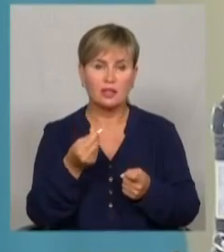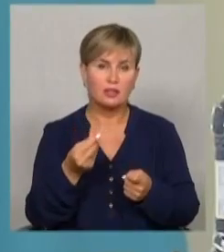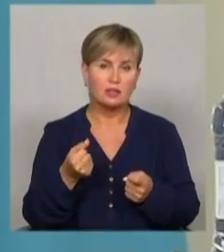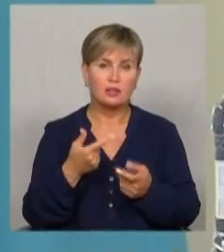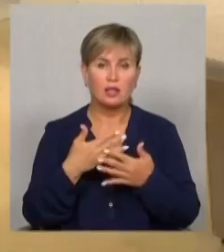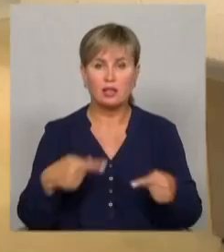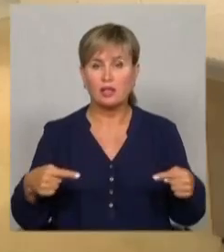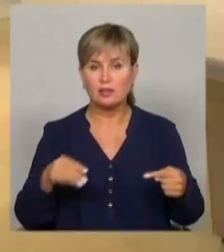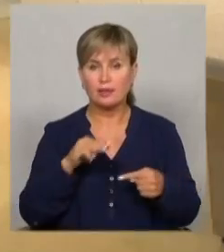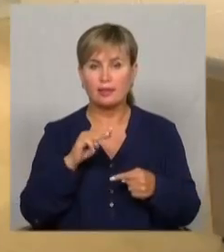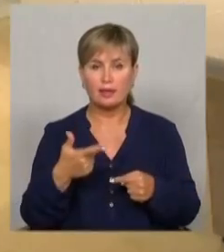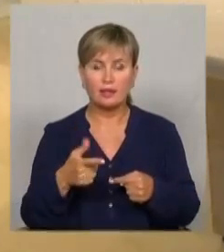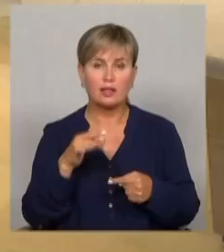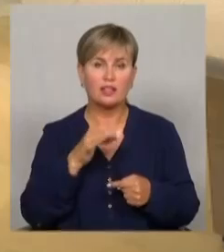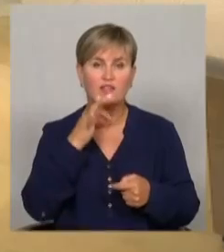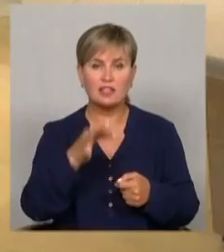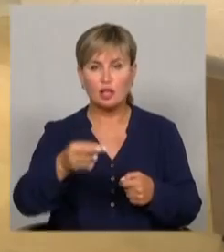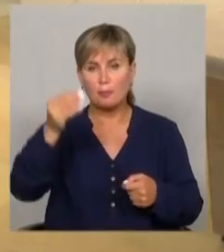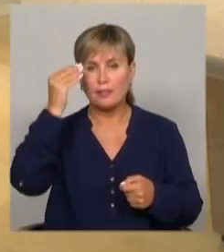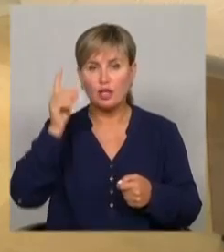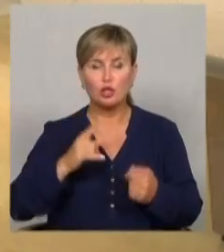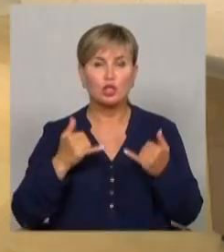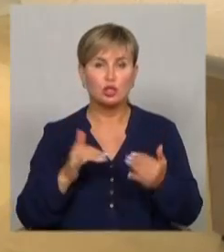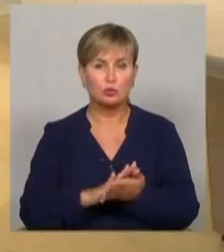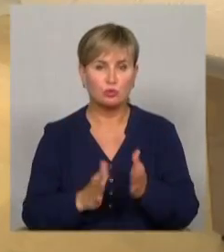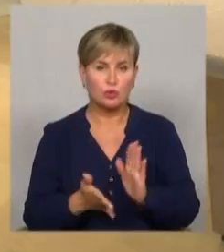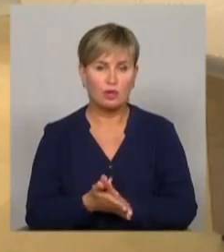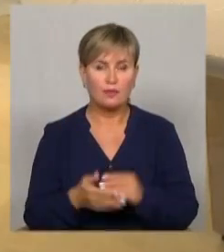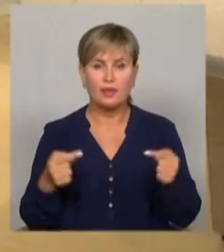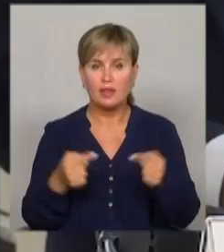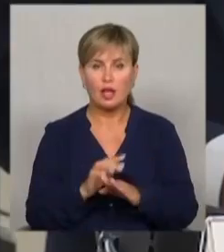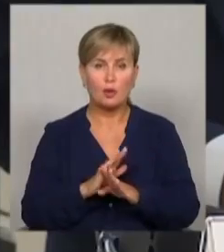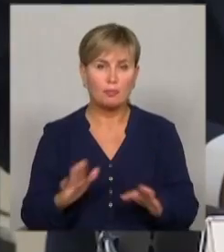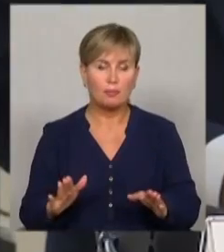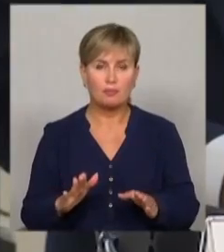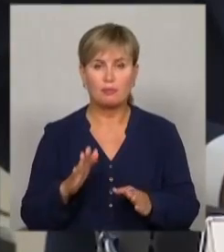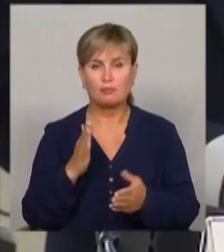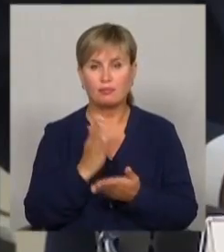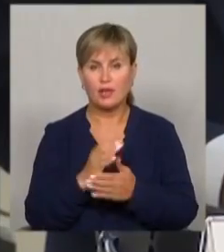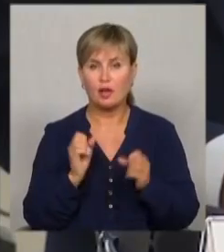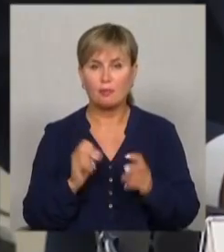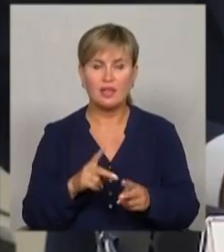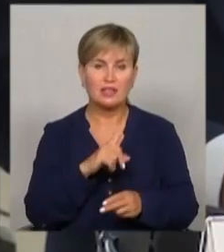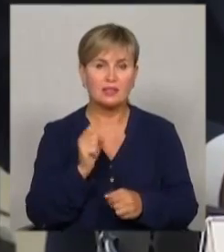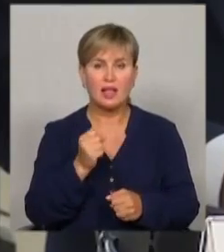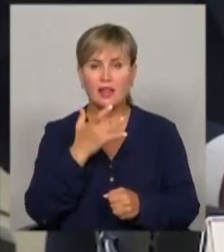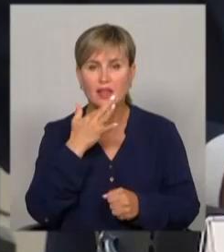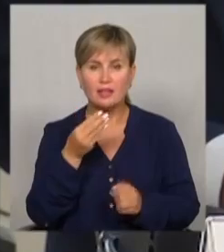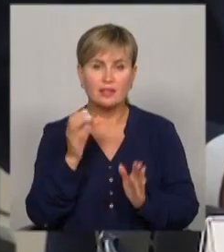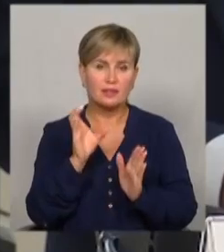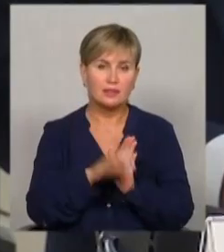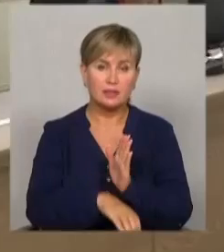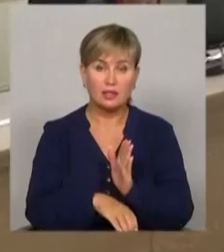облигациям тенге он высказал мнение что в нынешних условиях неопределенности обостряется конкуренция за иностранный капитал и